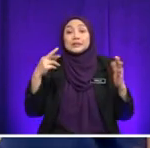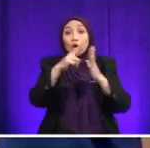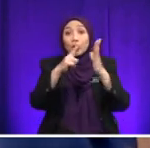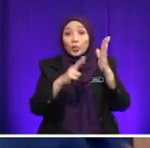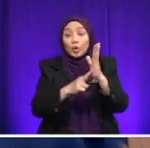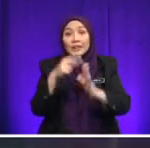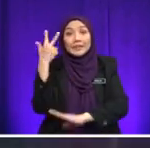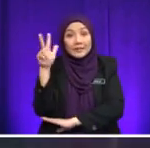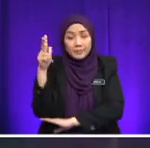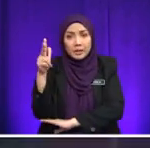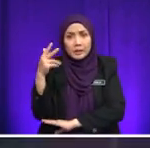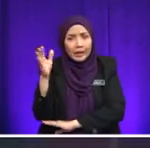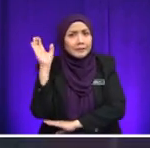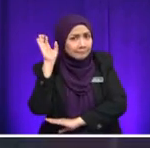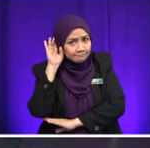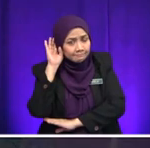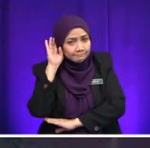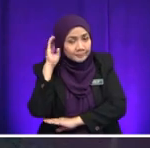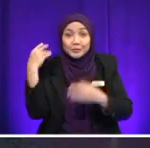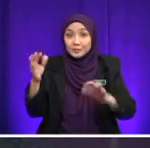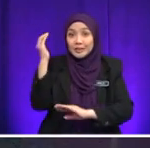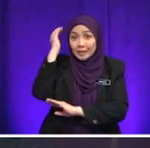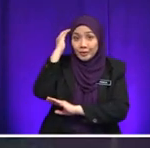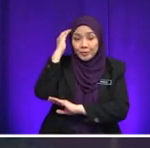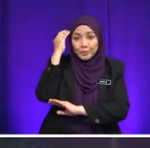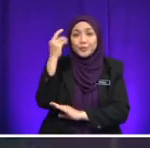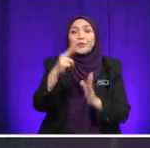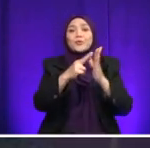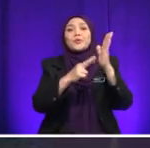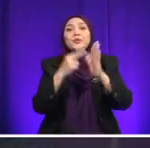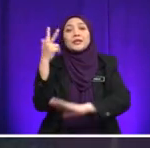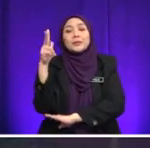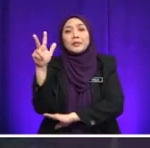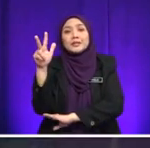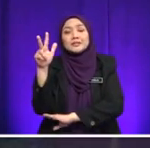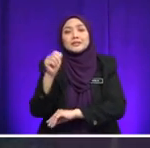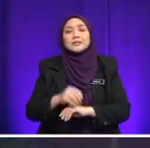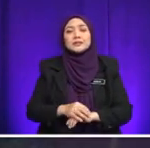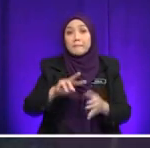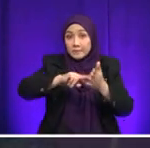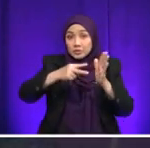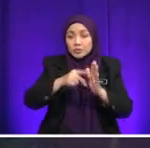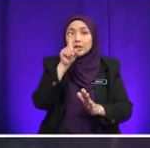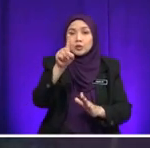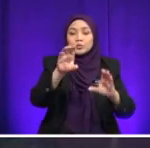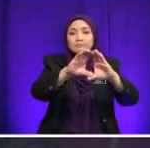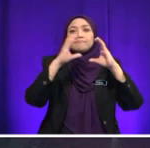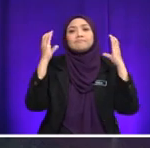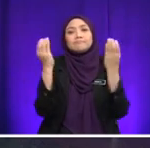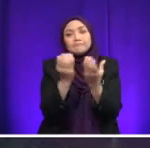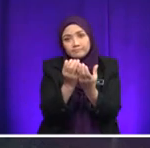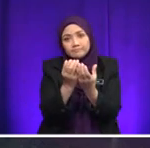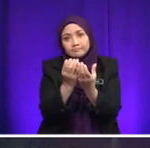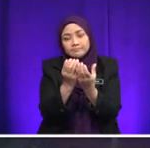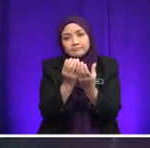dengar rukun 13 ini adalah satu ketika pertumbuhan ataupun satu